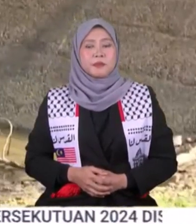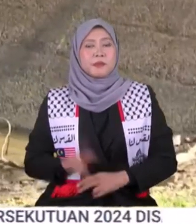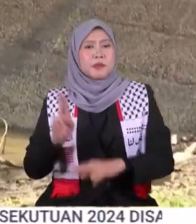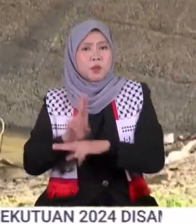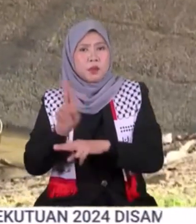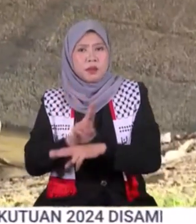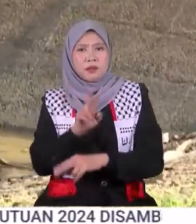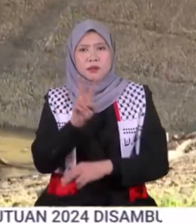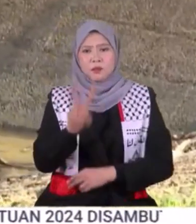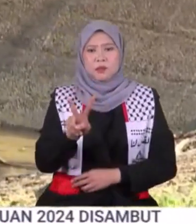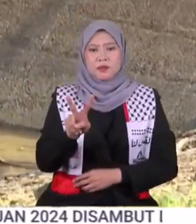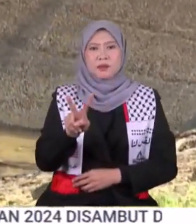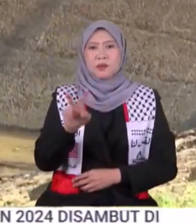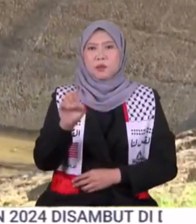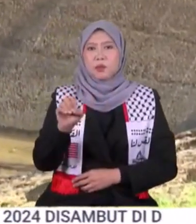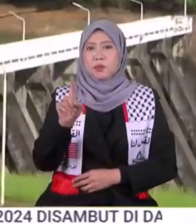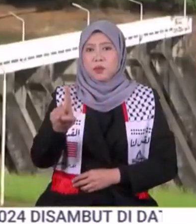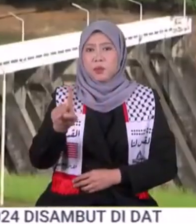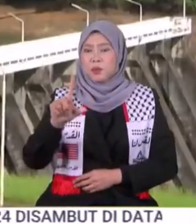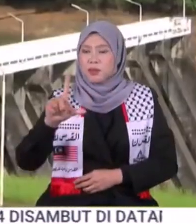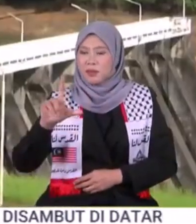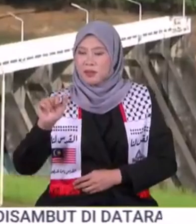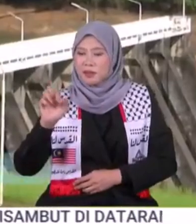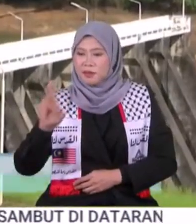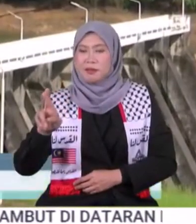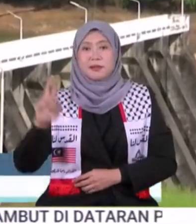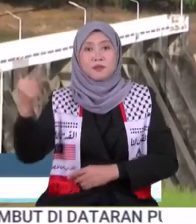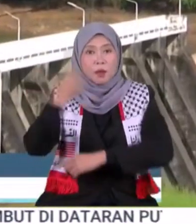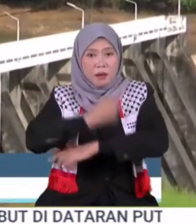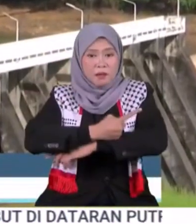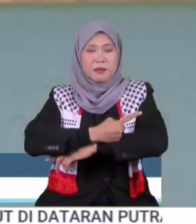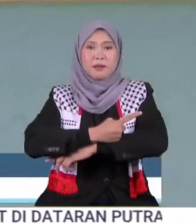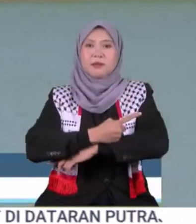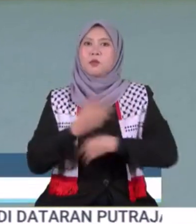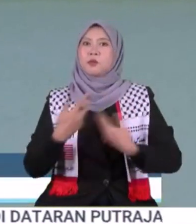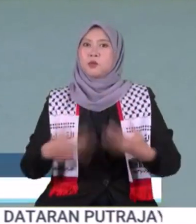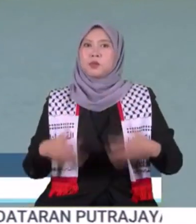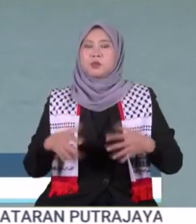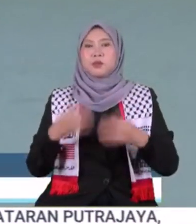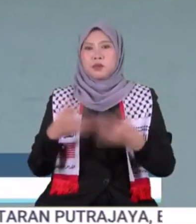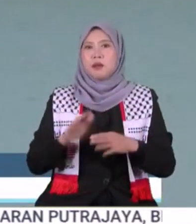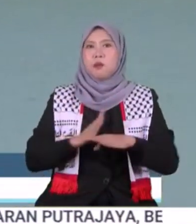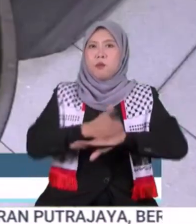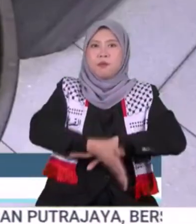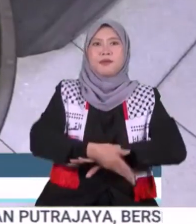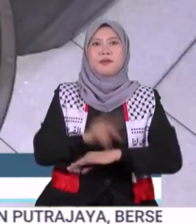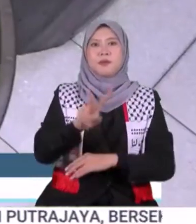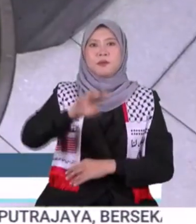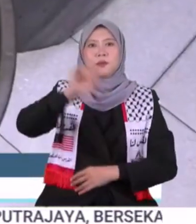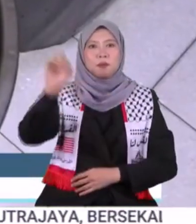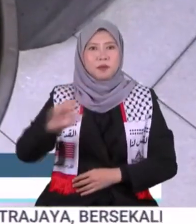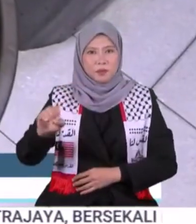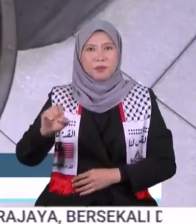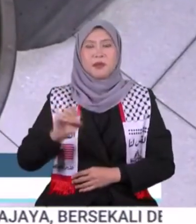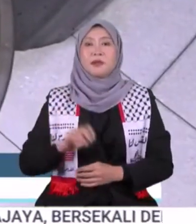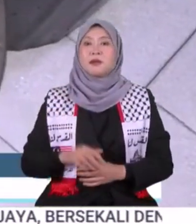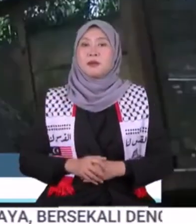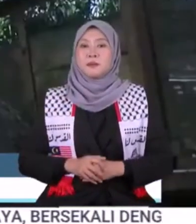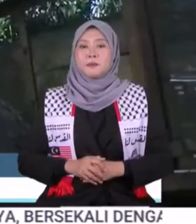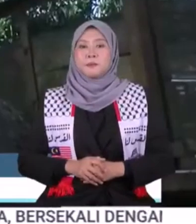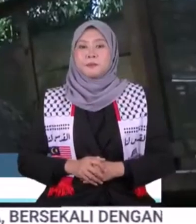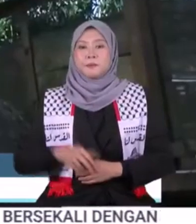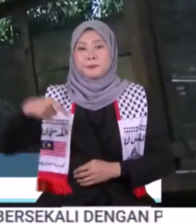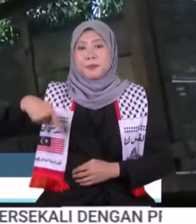Penggunaan 201 liter air sehari, ia melebihi 20% daripada syor Pertubuhan Bangsa